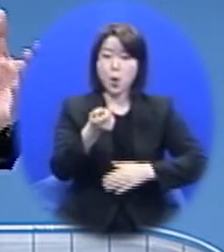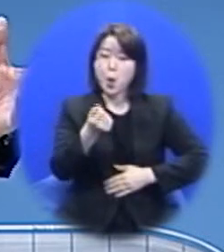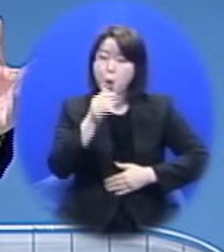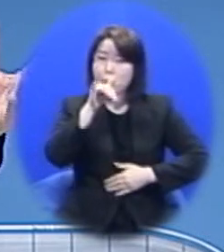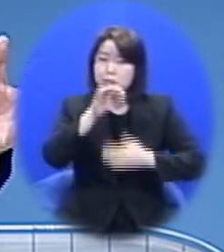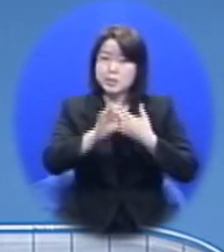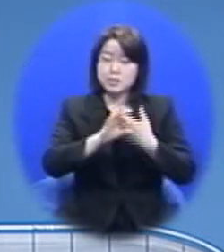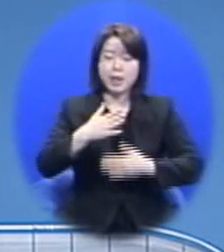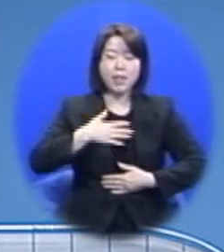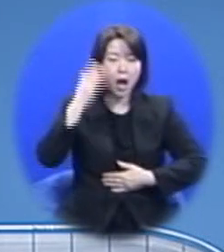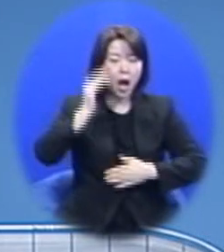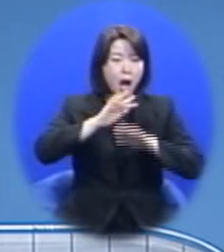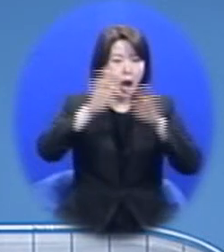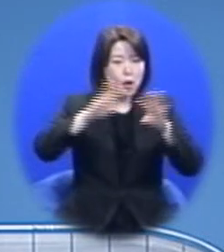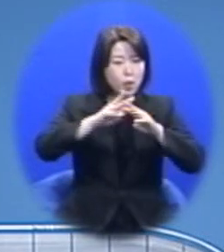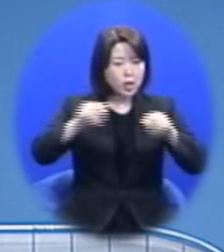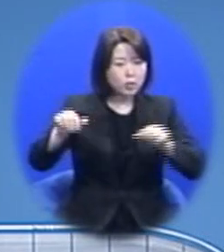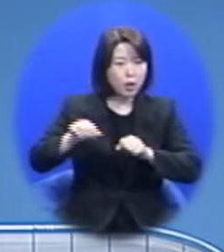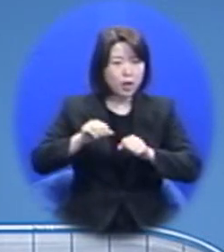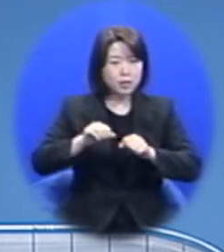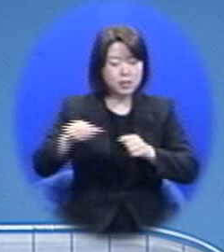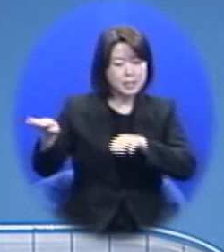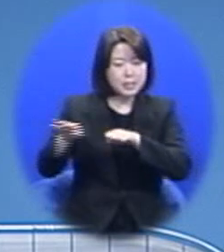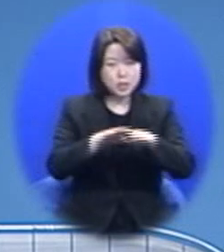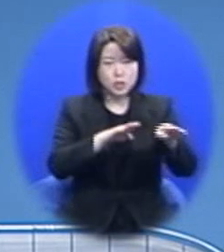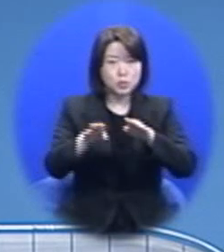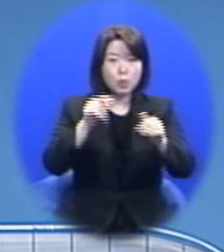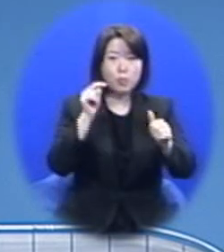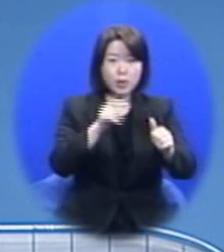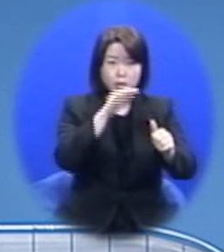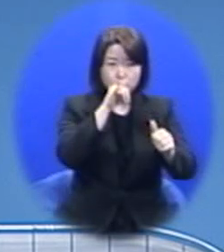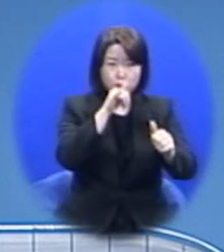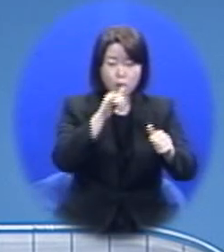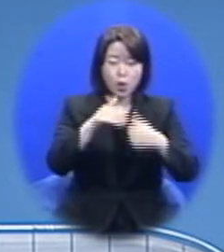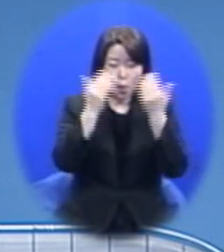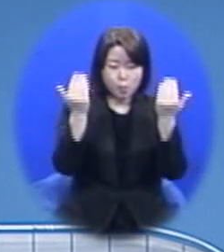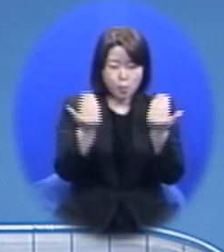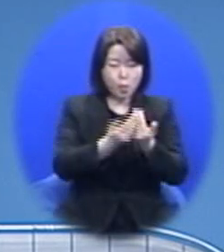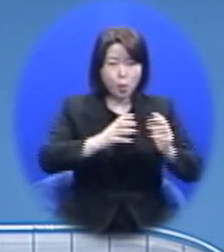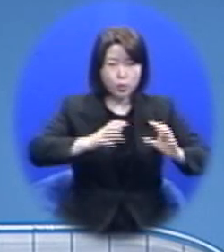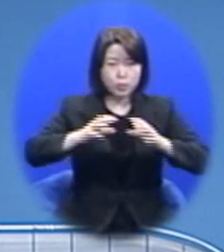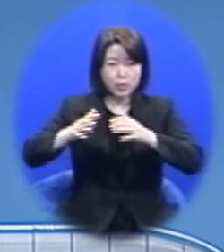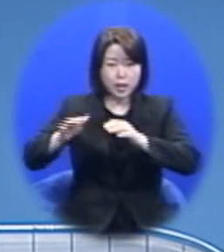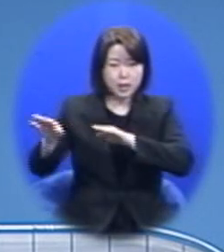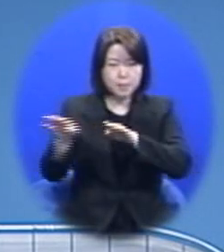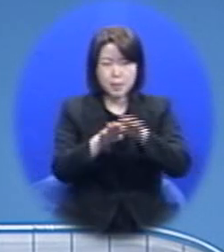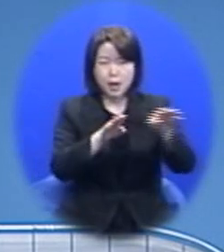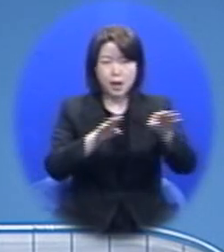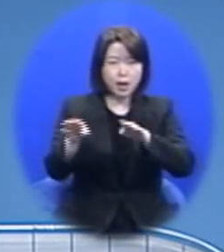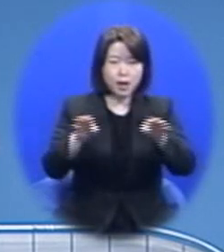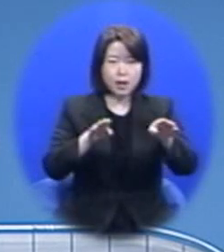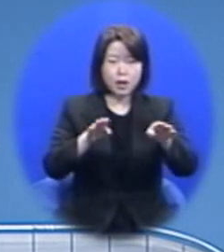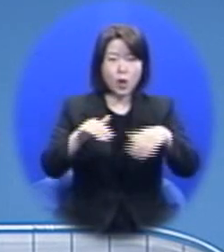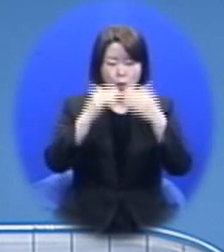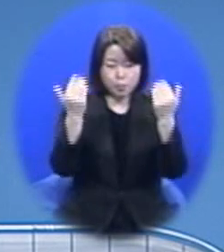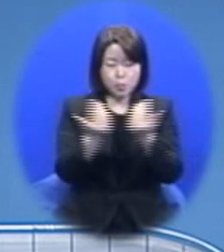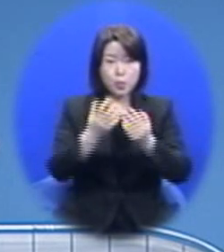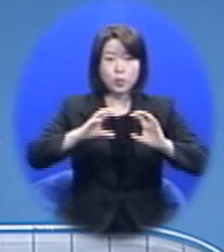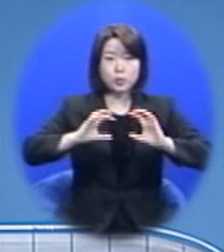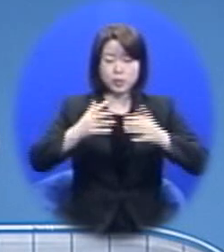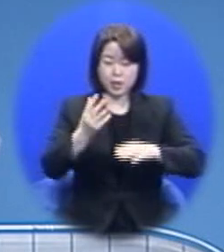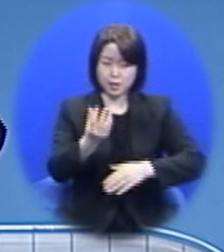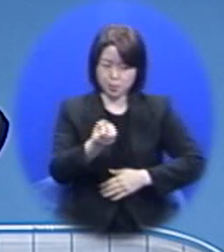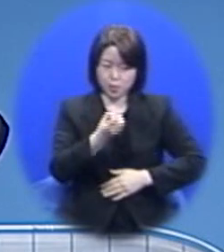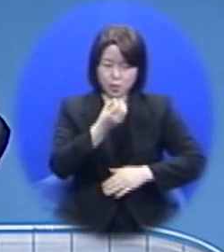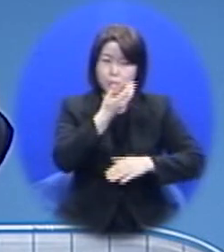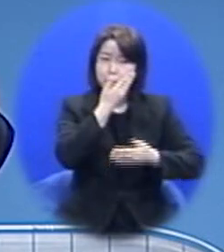바다와 육지를 진동시킬 것이요. 또한 모든 나라를 진동시킬 것이며 모든 나라의 보배가